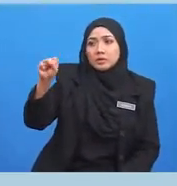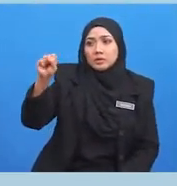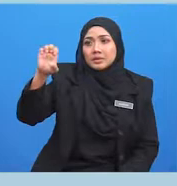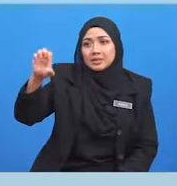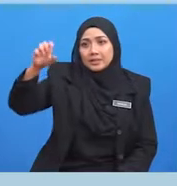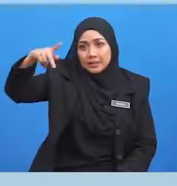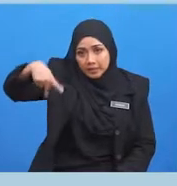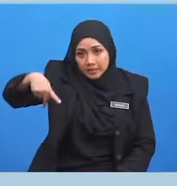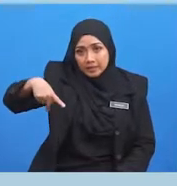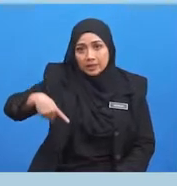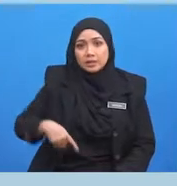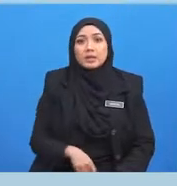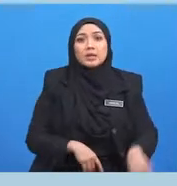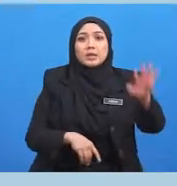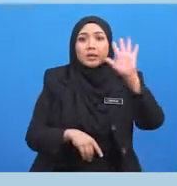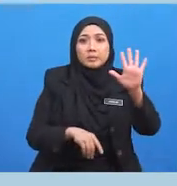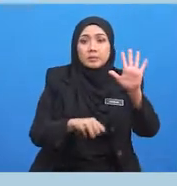5W1H. Apa itu